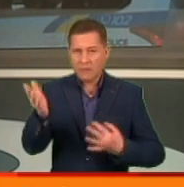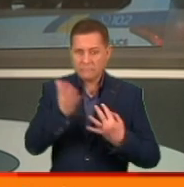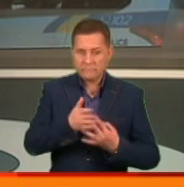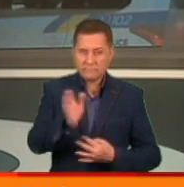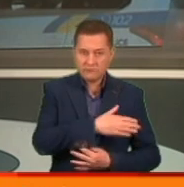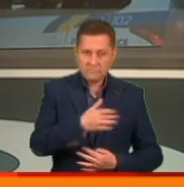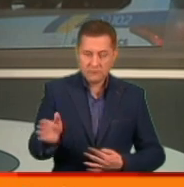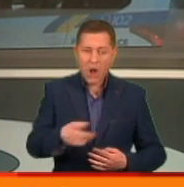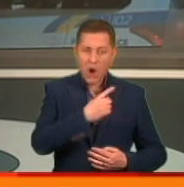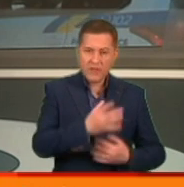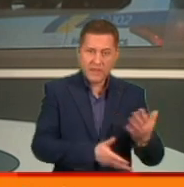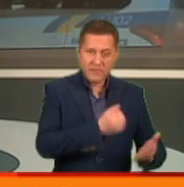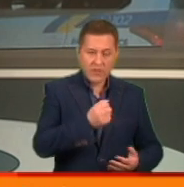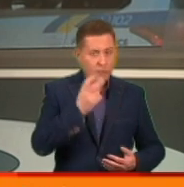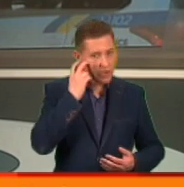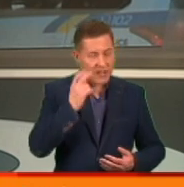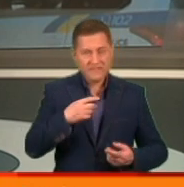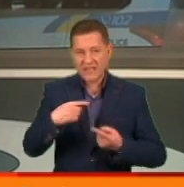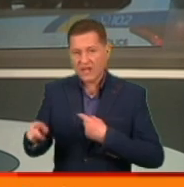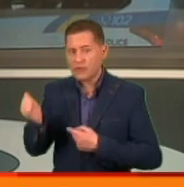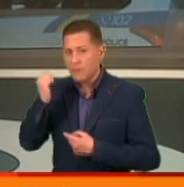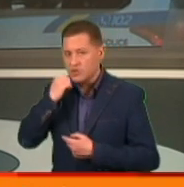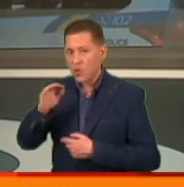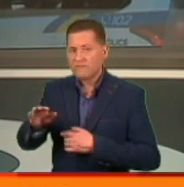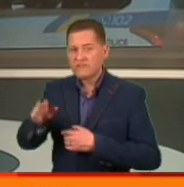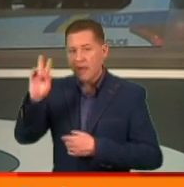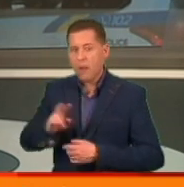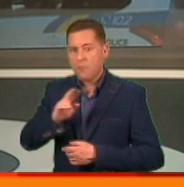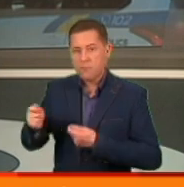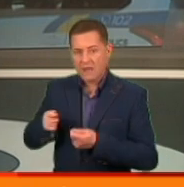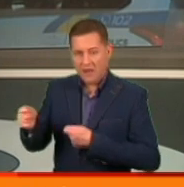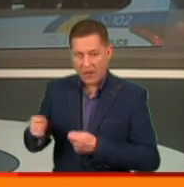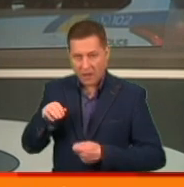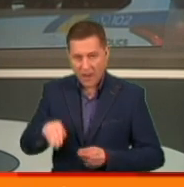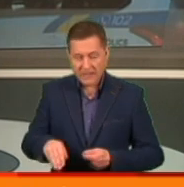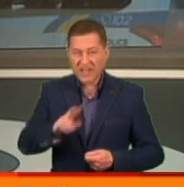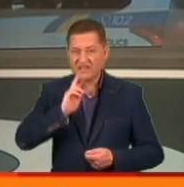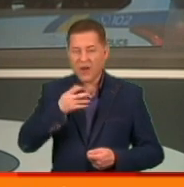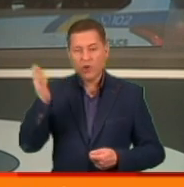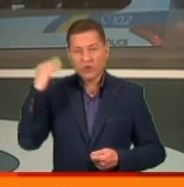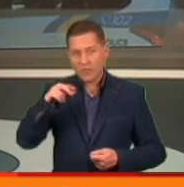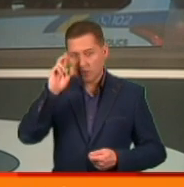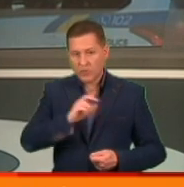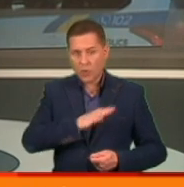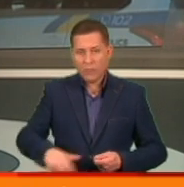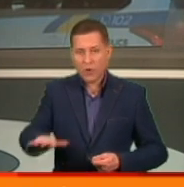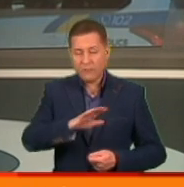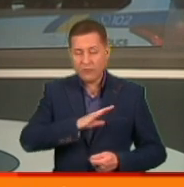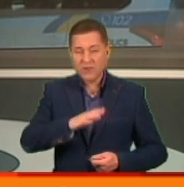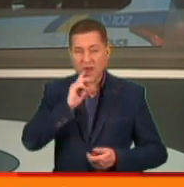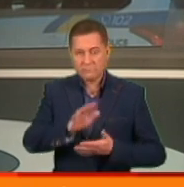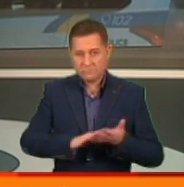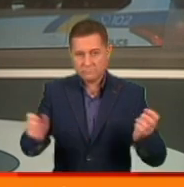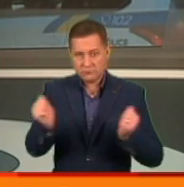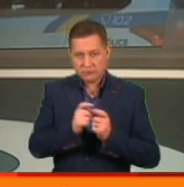табори. Одні підтримують київський, інші – московський патріархат. Два роки тому на церковному подвір'ї навіть пролилася кров,